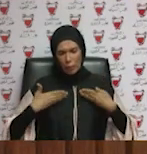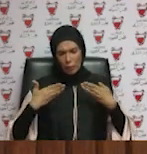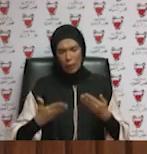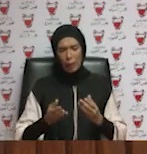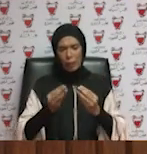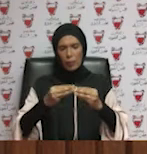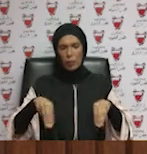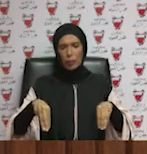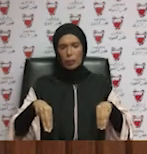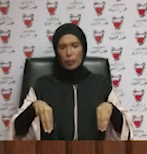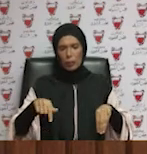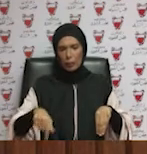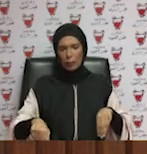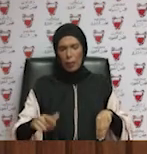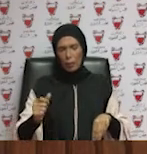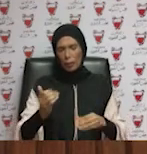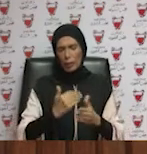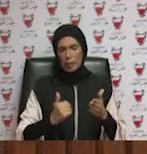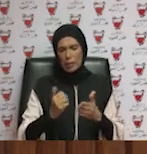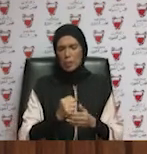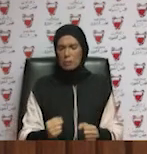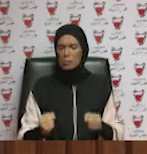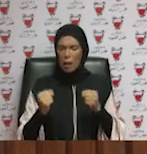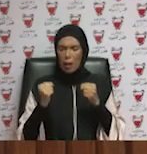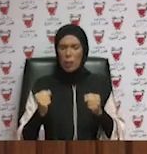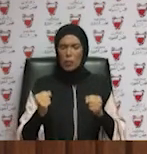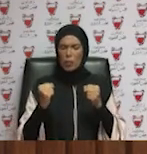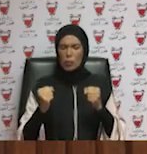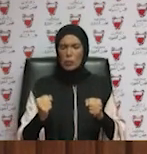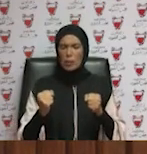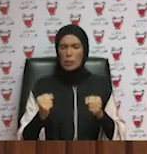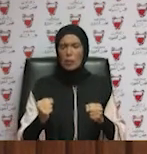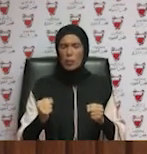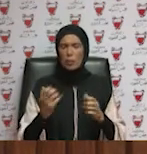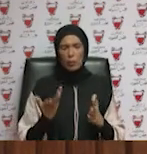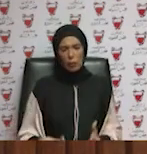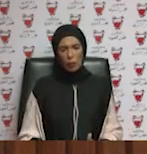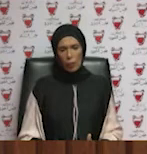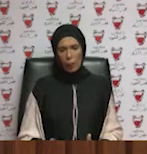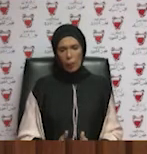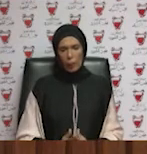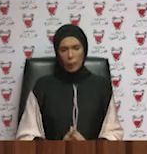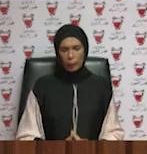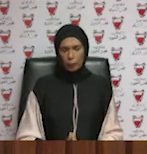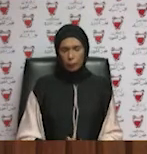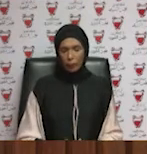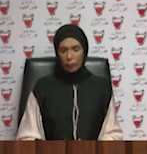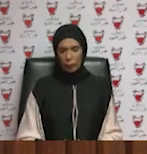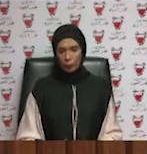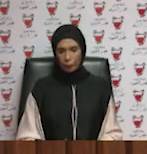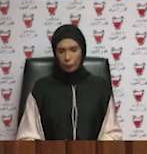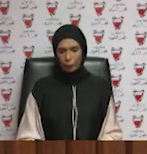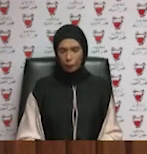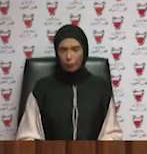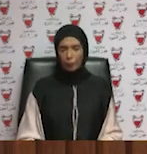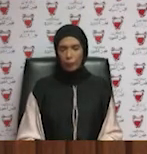حل الوضع المالي والاقتصادي التي نتعرض له جميعا وعلى صعوبته. ولكن أنا